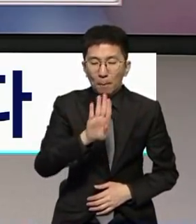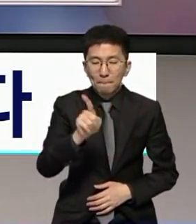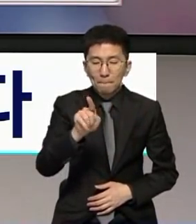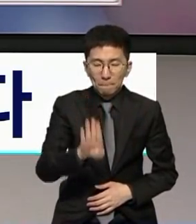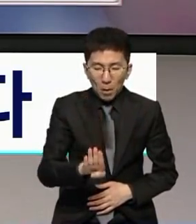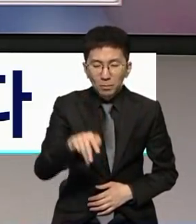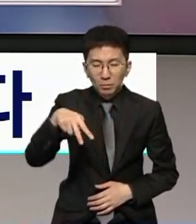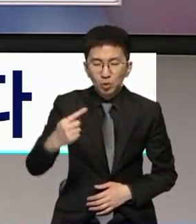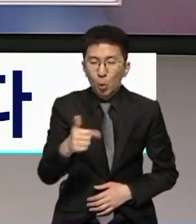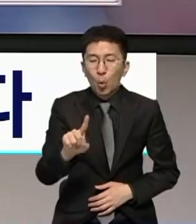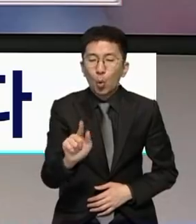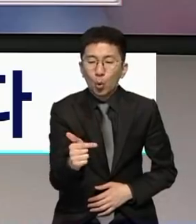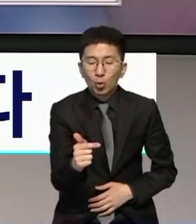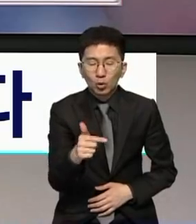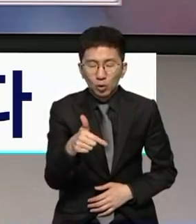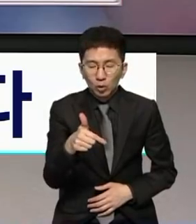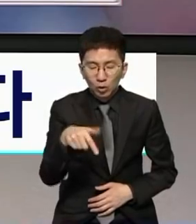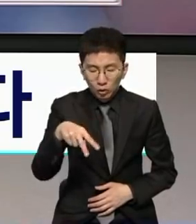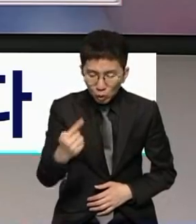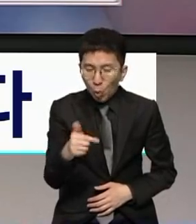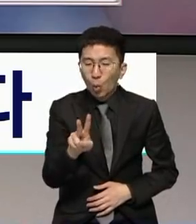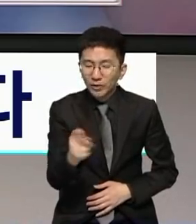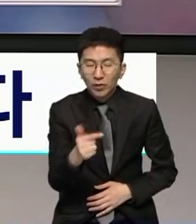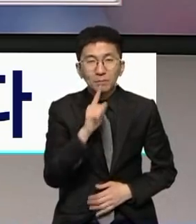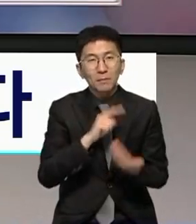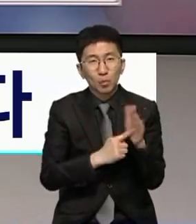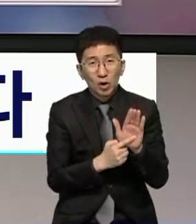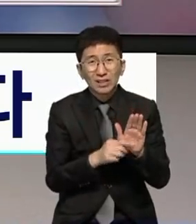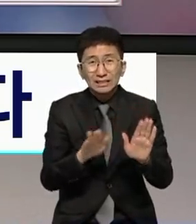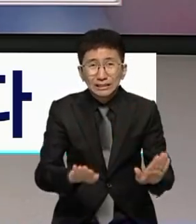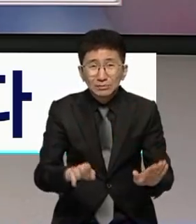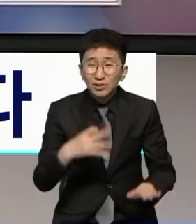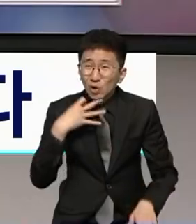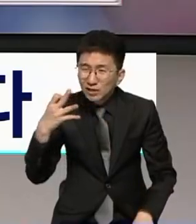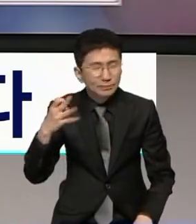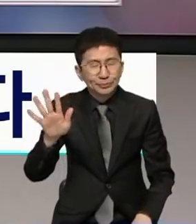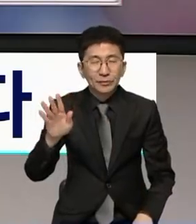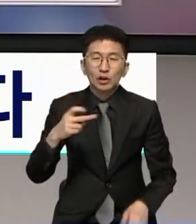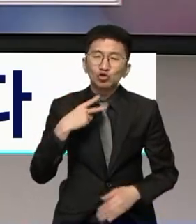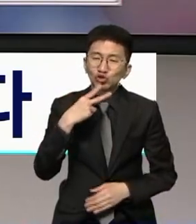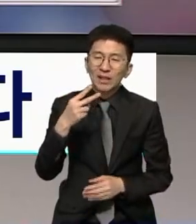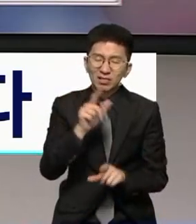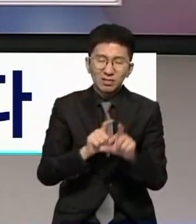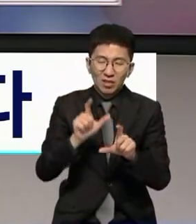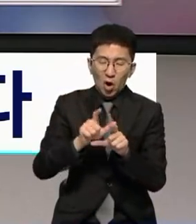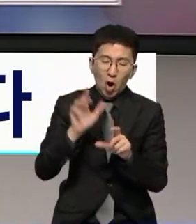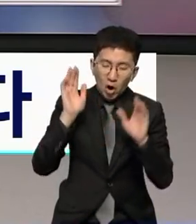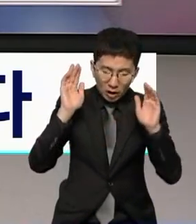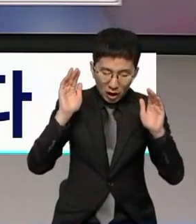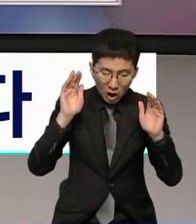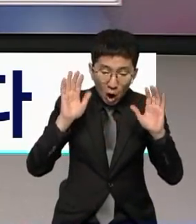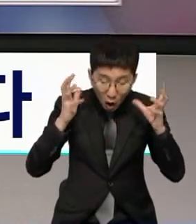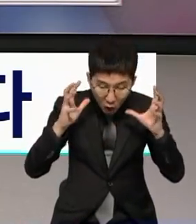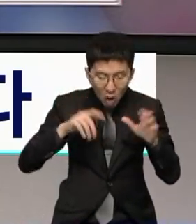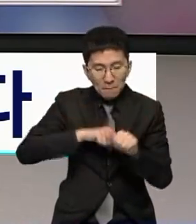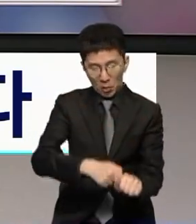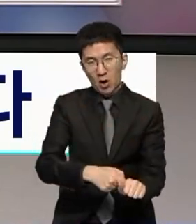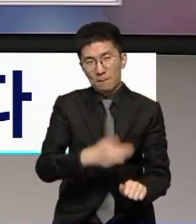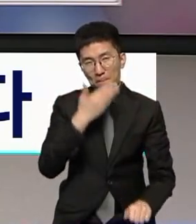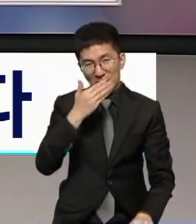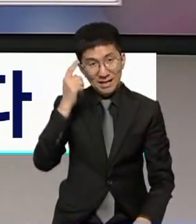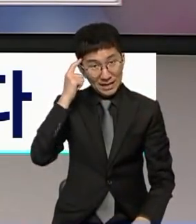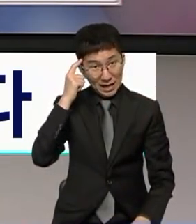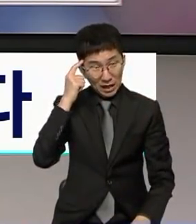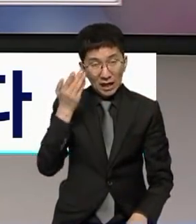촉법 소년의 기준을 2살 낮추겠다는 게 윤석열 당선인의 공약이었는데 법무부가 거기에